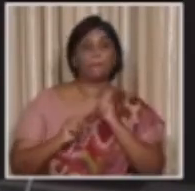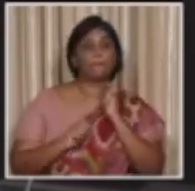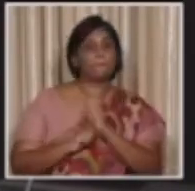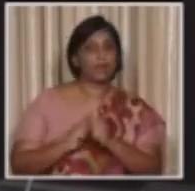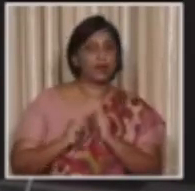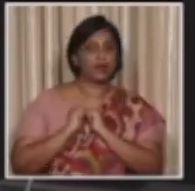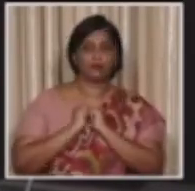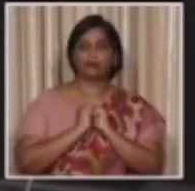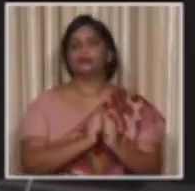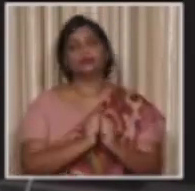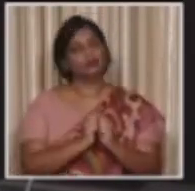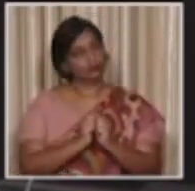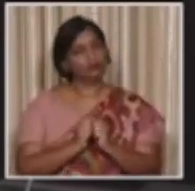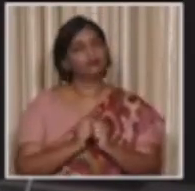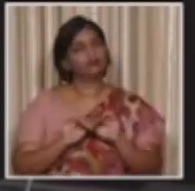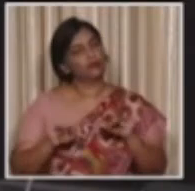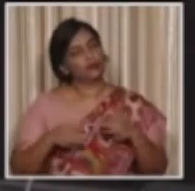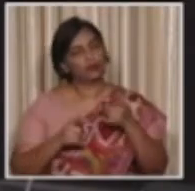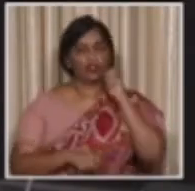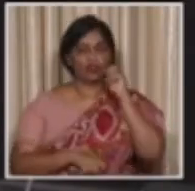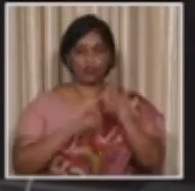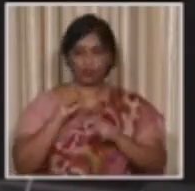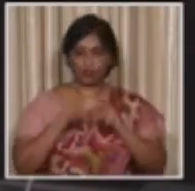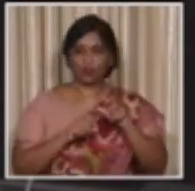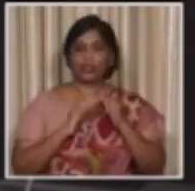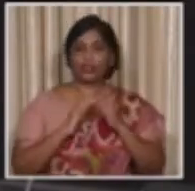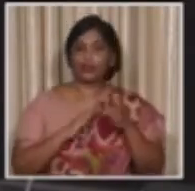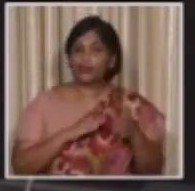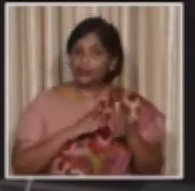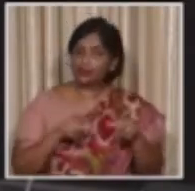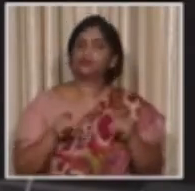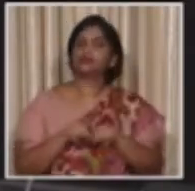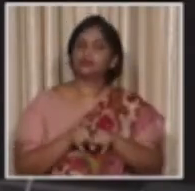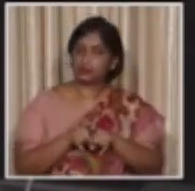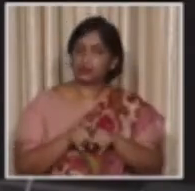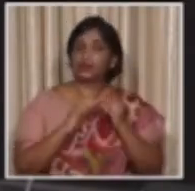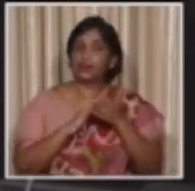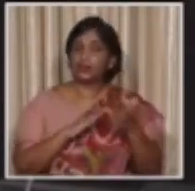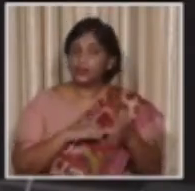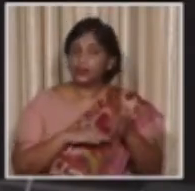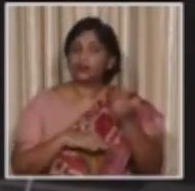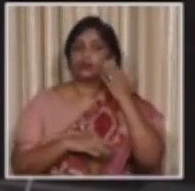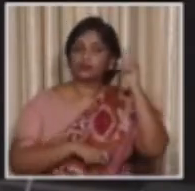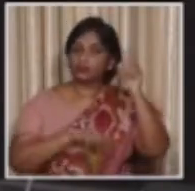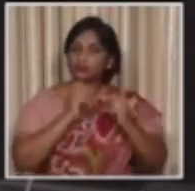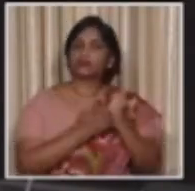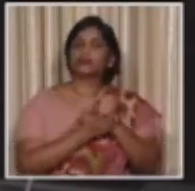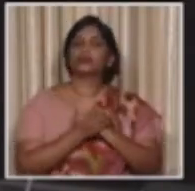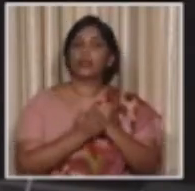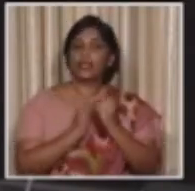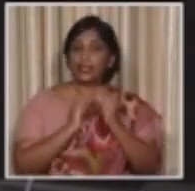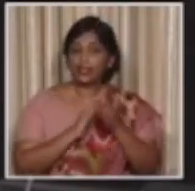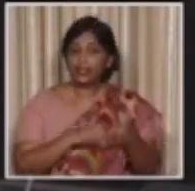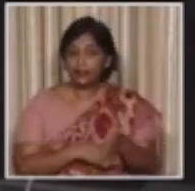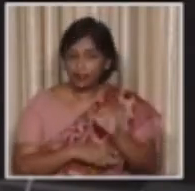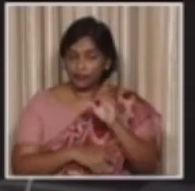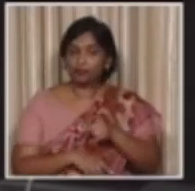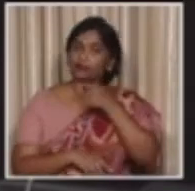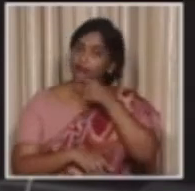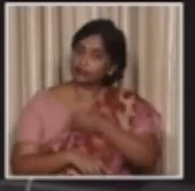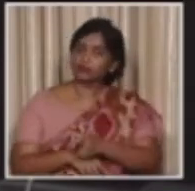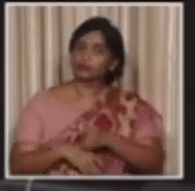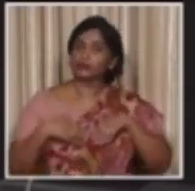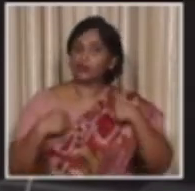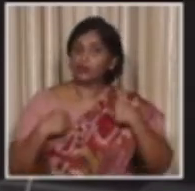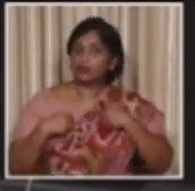Seveta, Gandapuluan Bene, Onem, Pudgalekuta, Groseveta, Timamai, Groseve, then a Kanta, and Silu Dinama Gedaka Vedakaravana, Onge